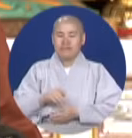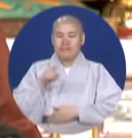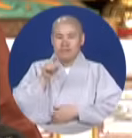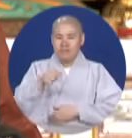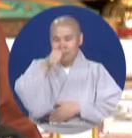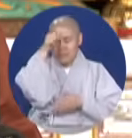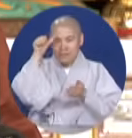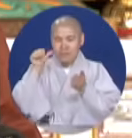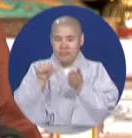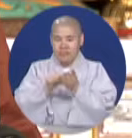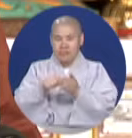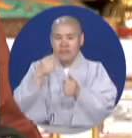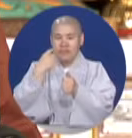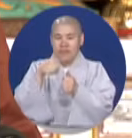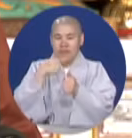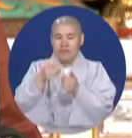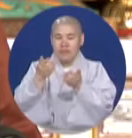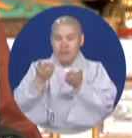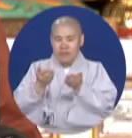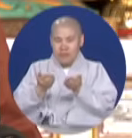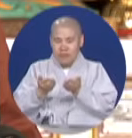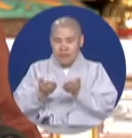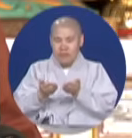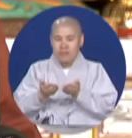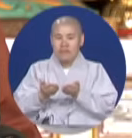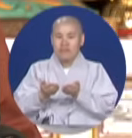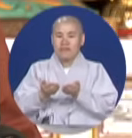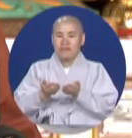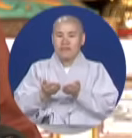그 인생을 가르쳐 주신 분이야말로